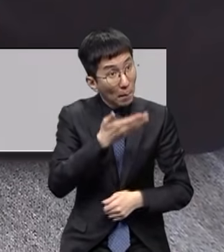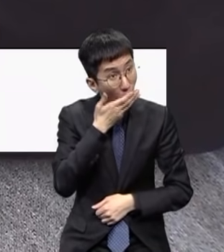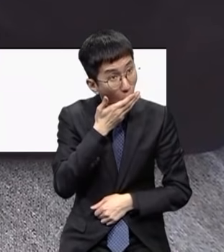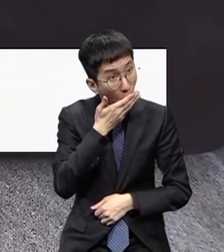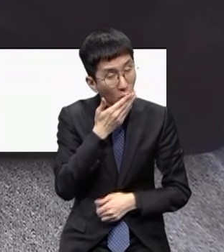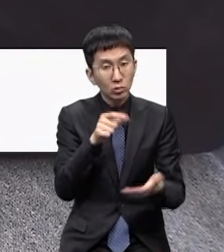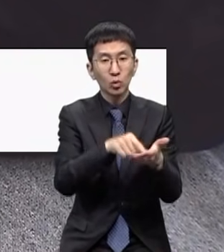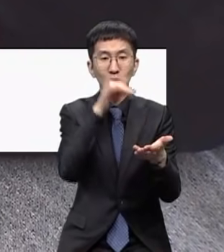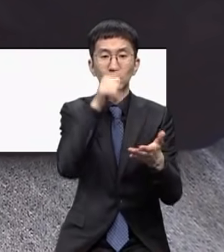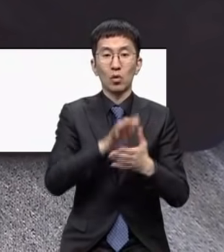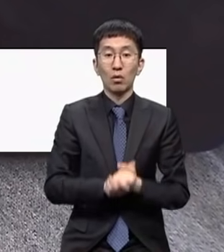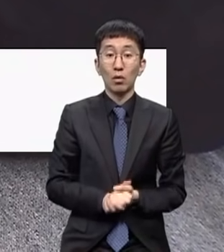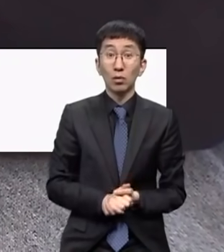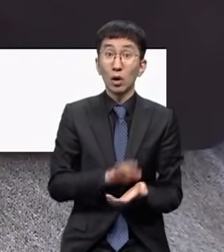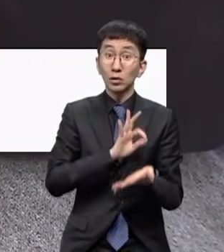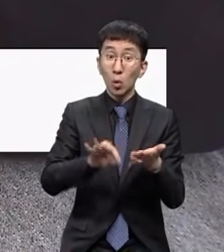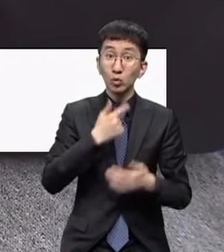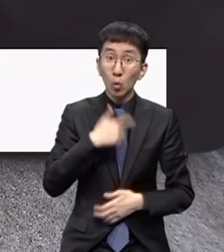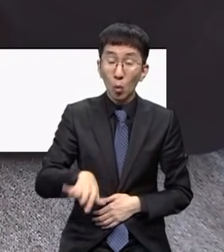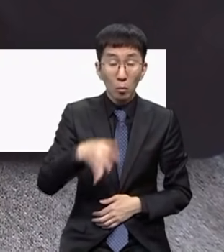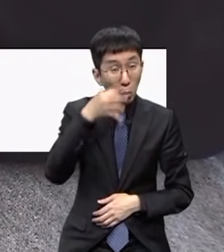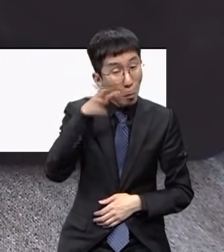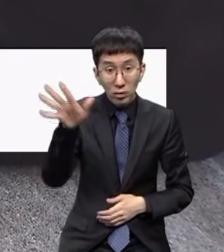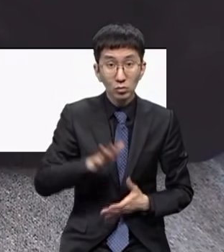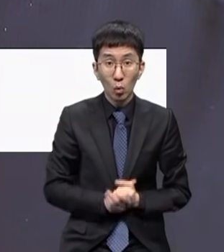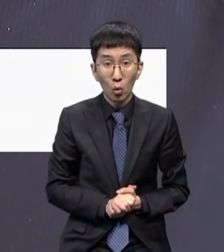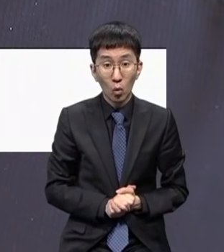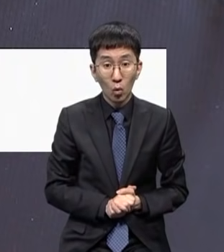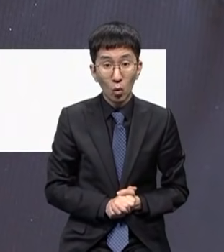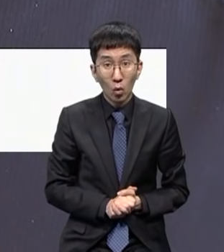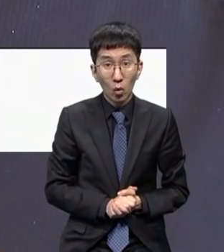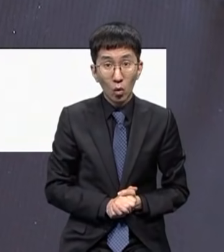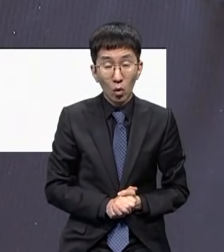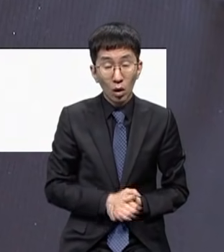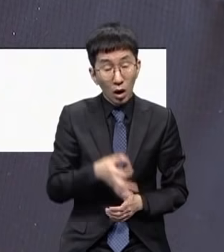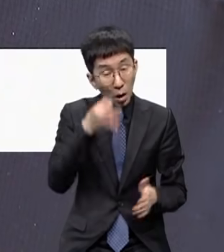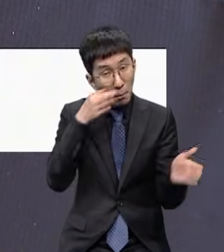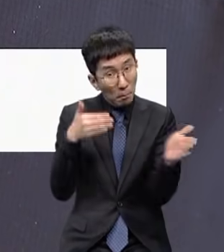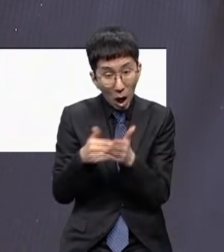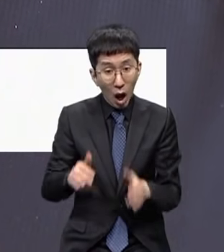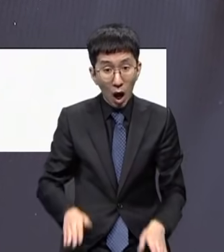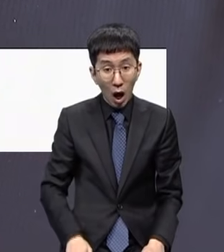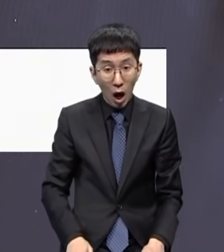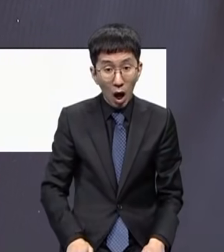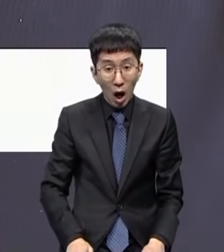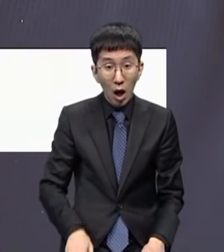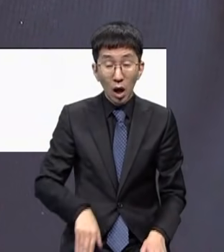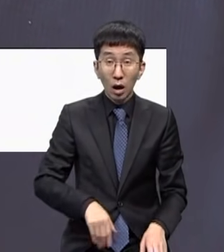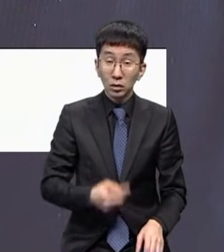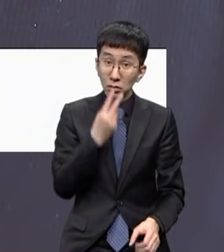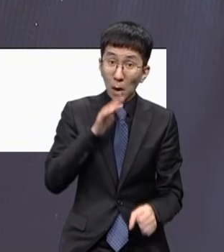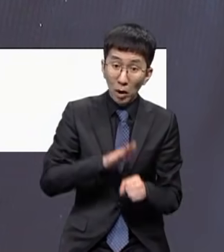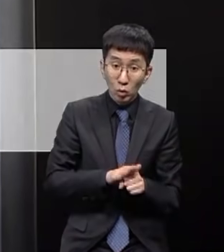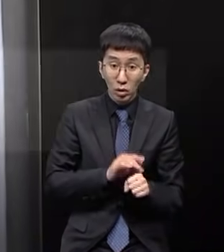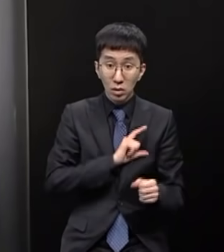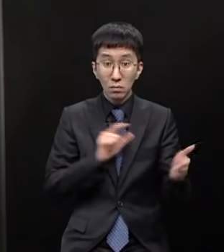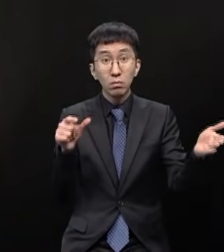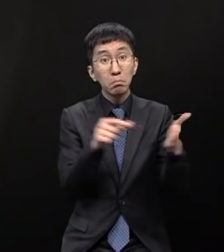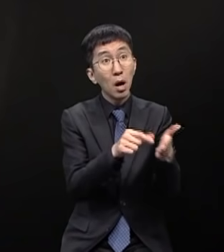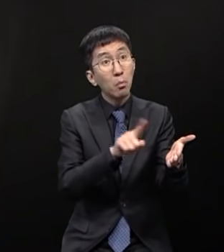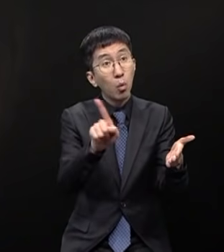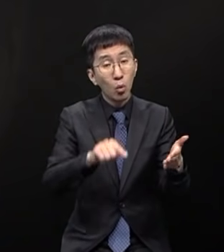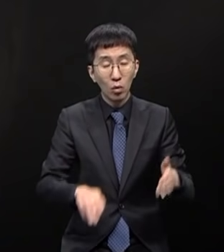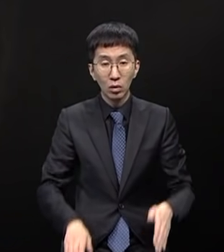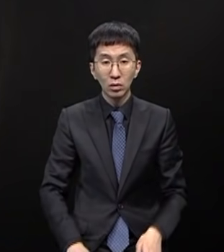저는 사용해보지도 않았고 본 적도 없고 너무 터무니없이 해서 저희 없는 이름에다가 명단 올리고 금액 해고.